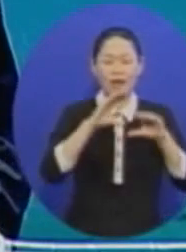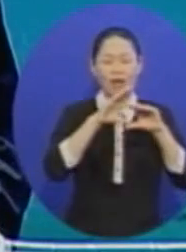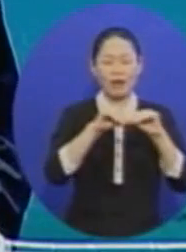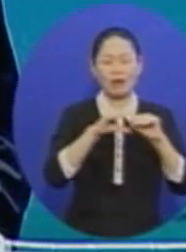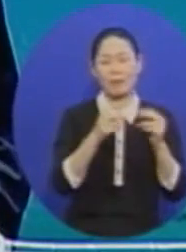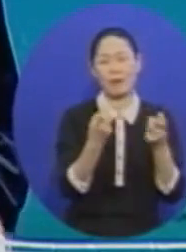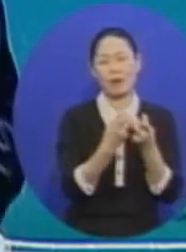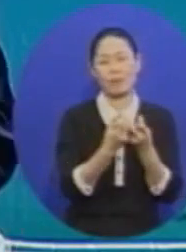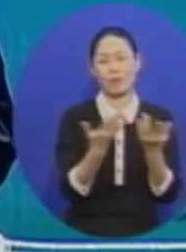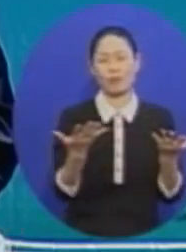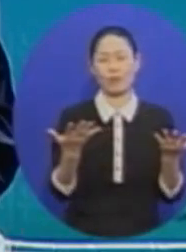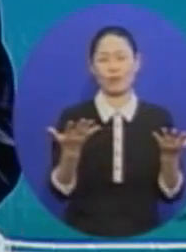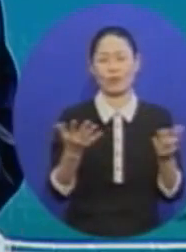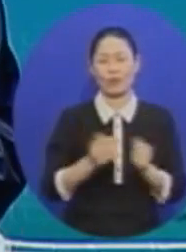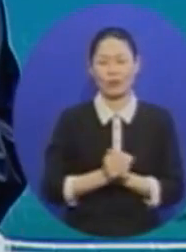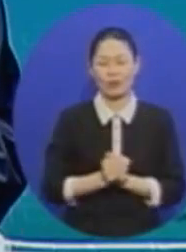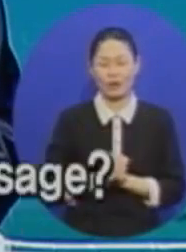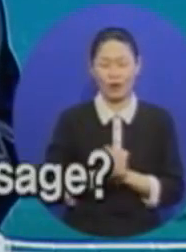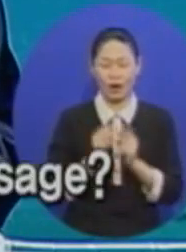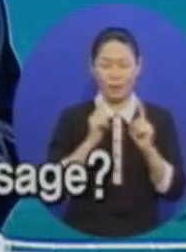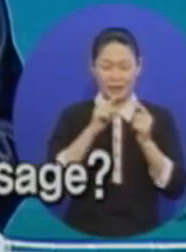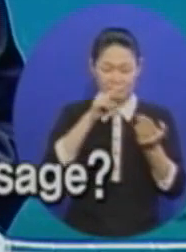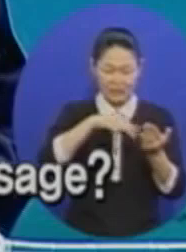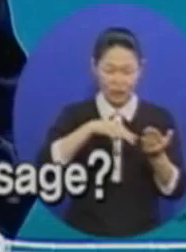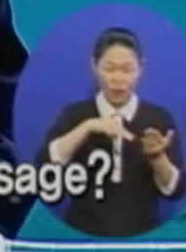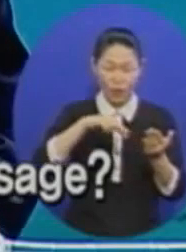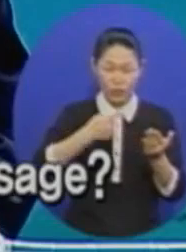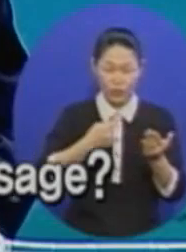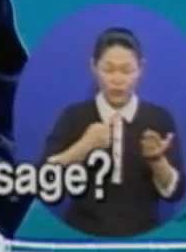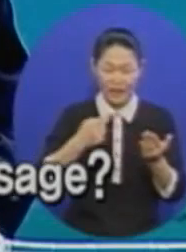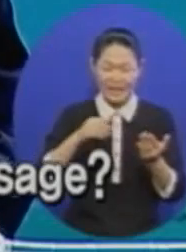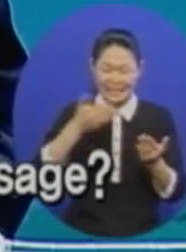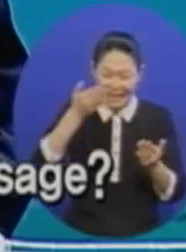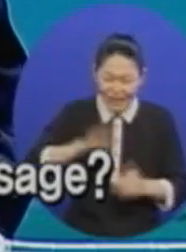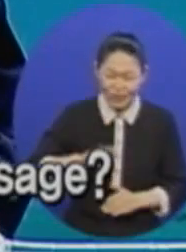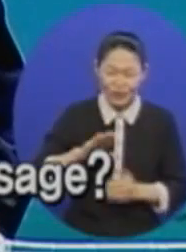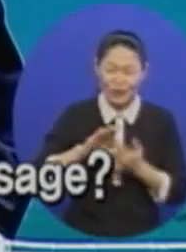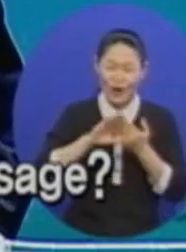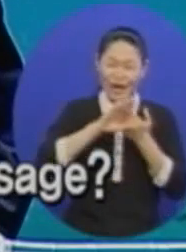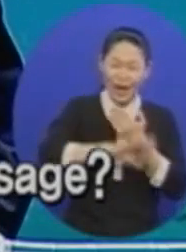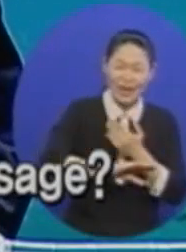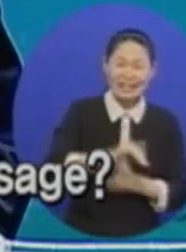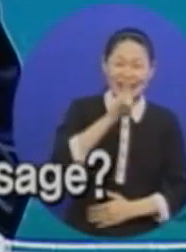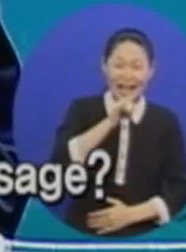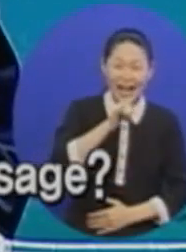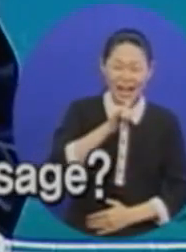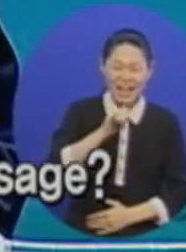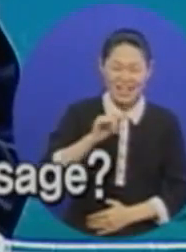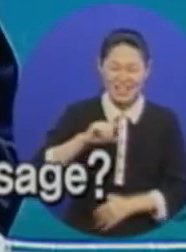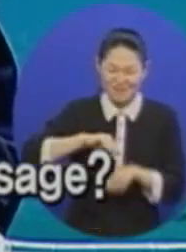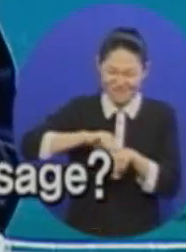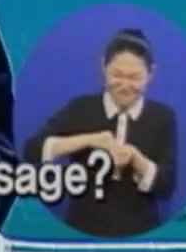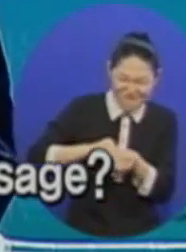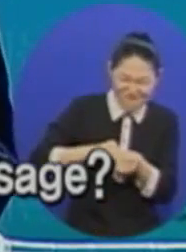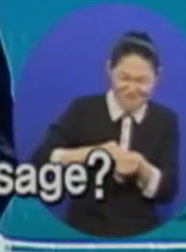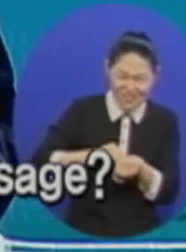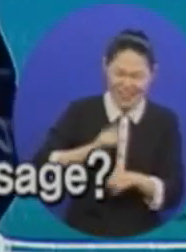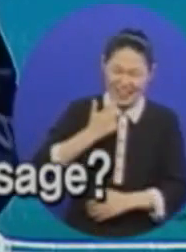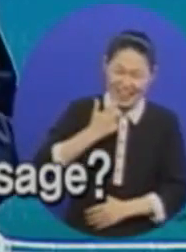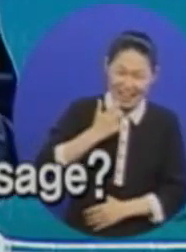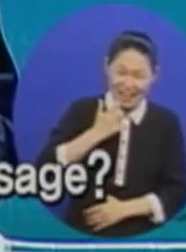없고 말씀은 그 나 읽어 놓고 그래도 예외는 있다 이렇게 막 구겨서 하던 급하면 할 수가